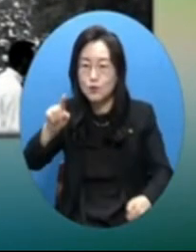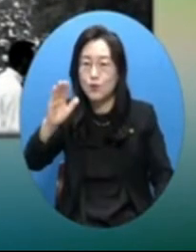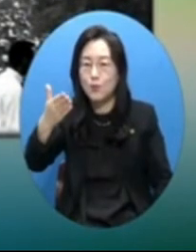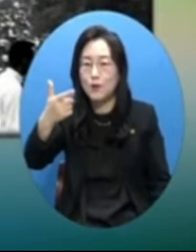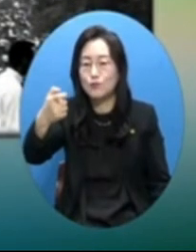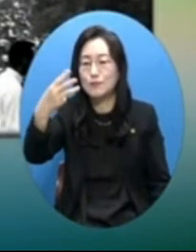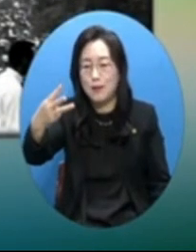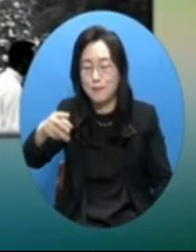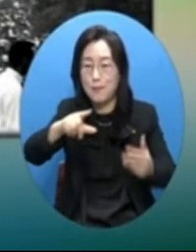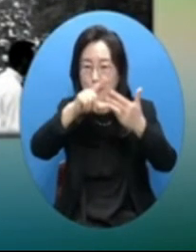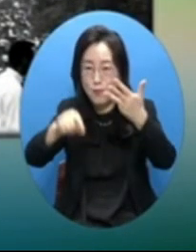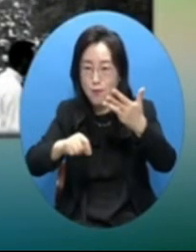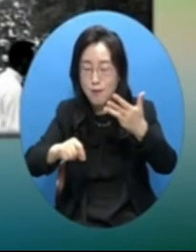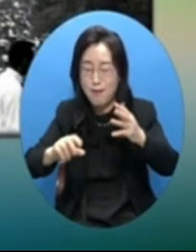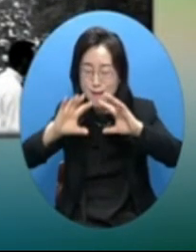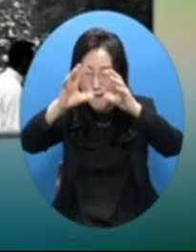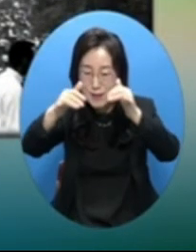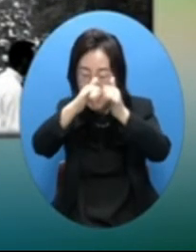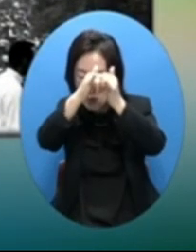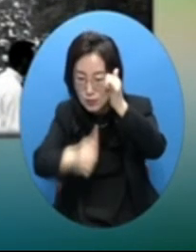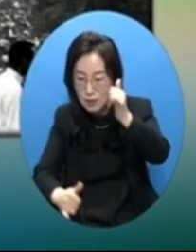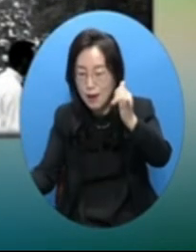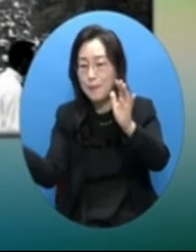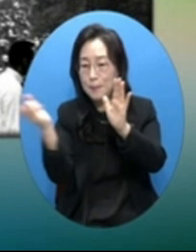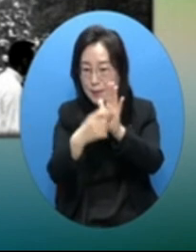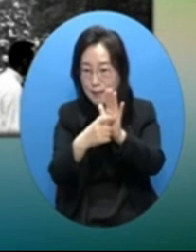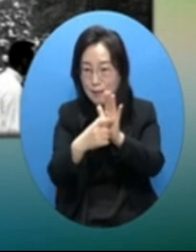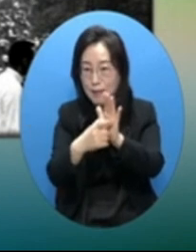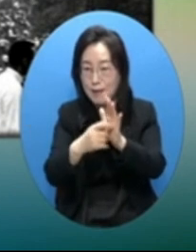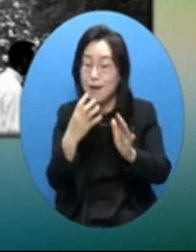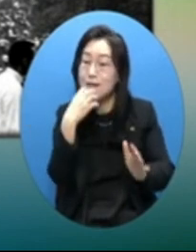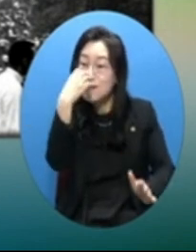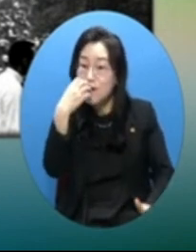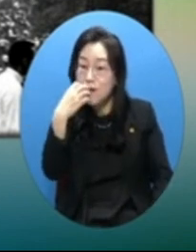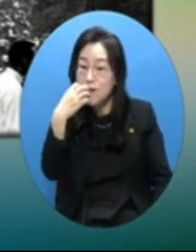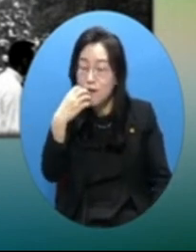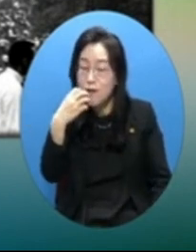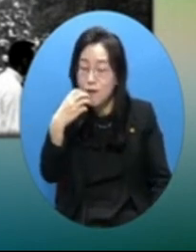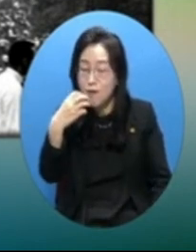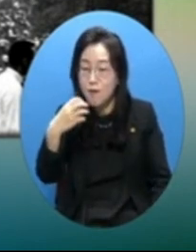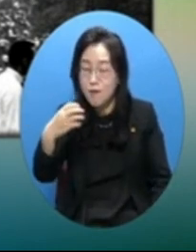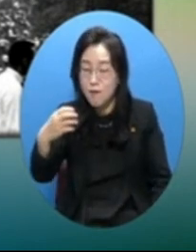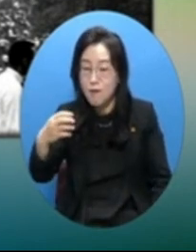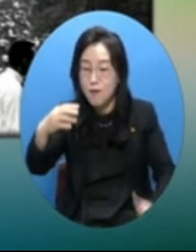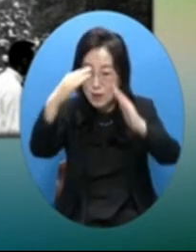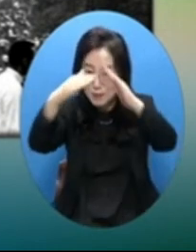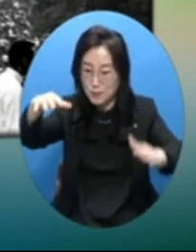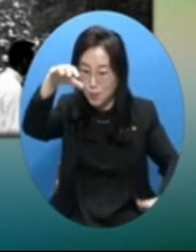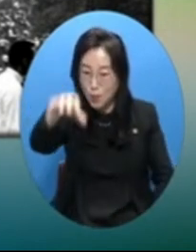세계 역사의 기록에 남는 링컨 메모리얼 워싱턴 대행진의